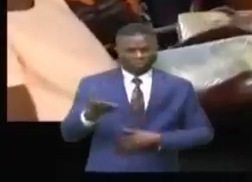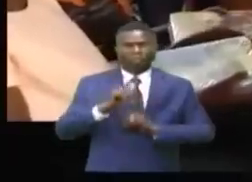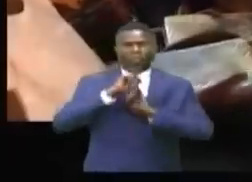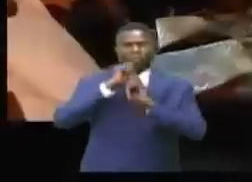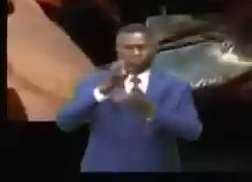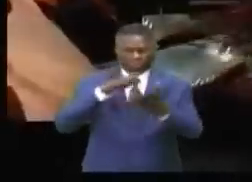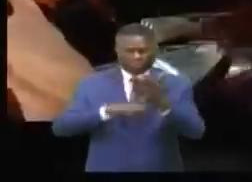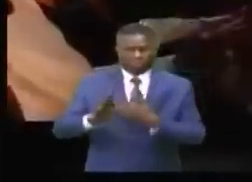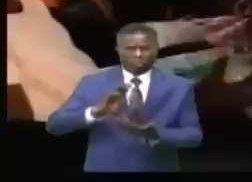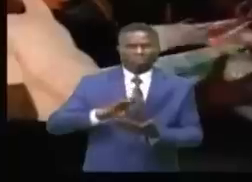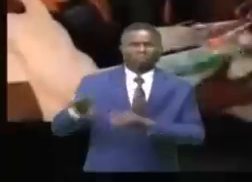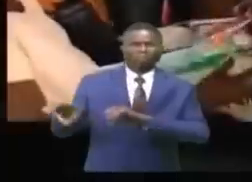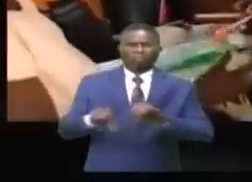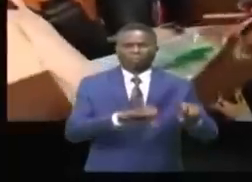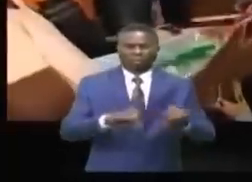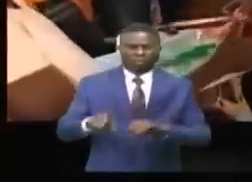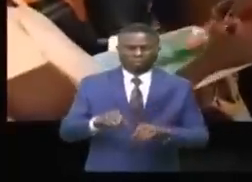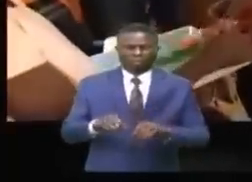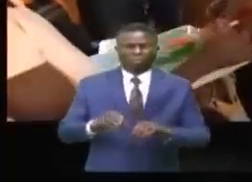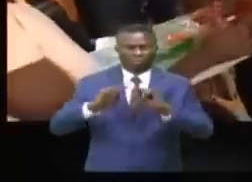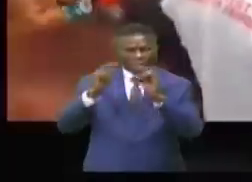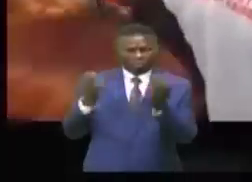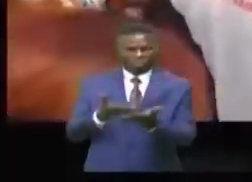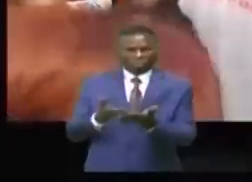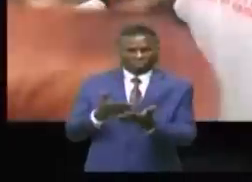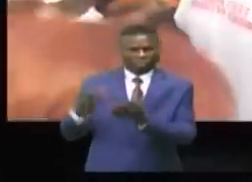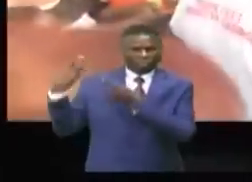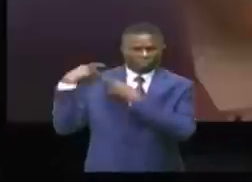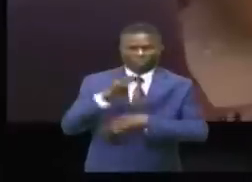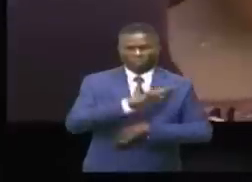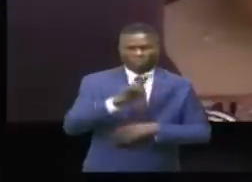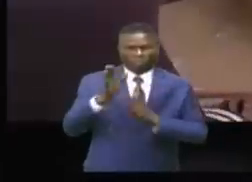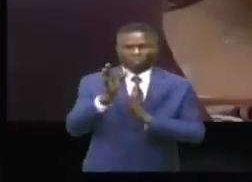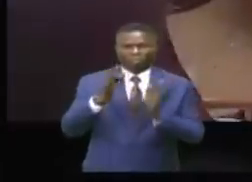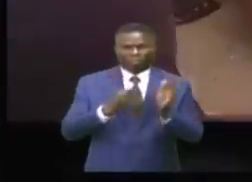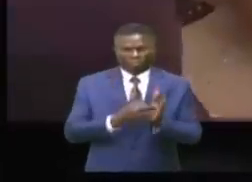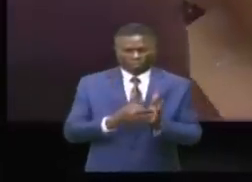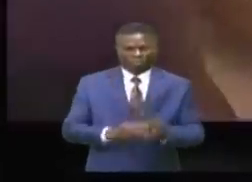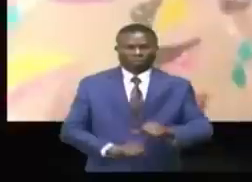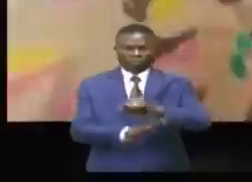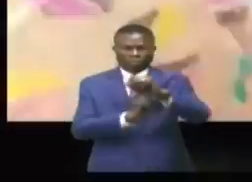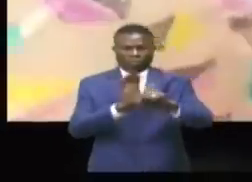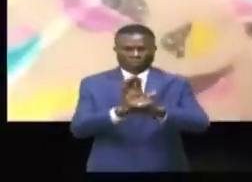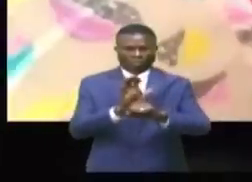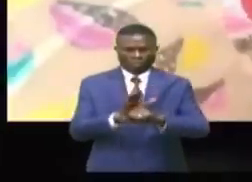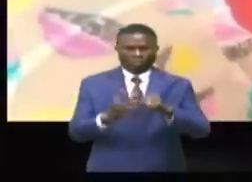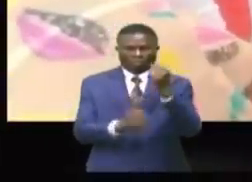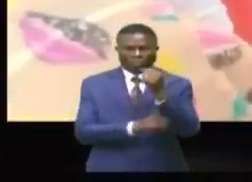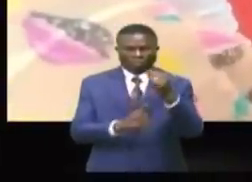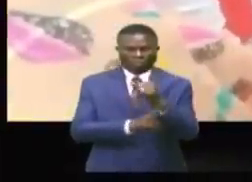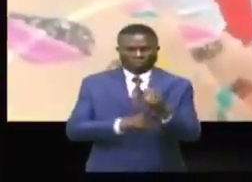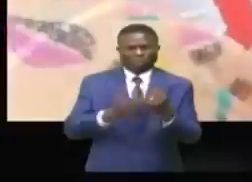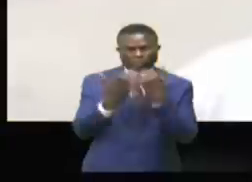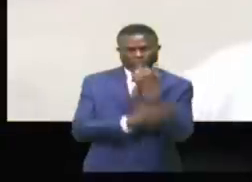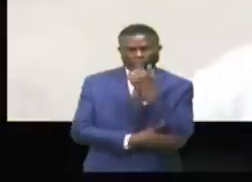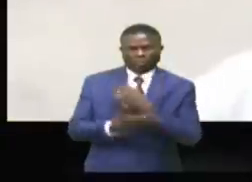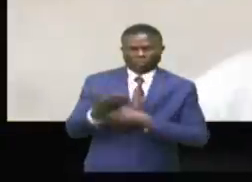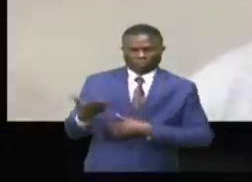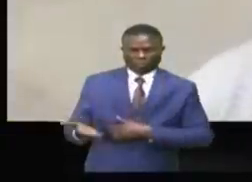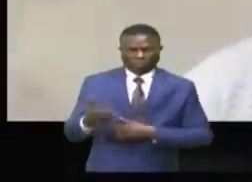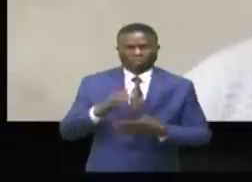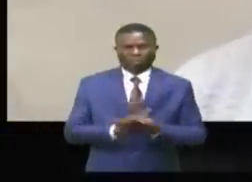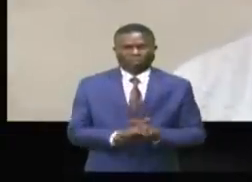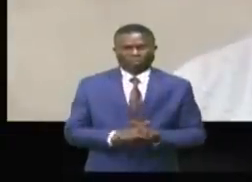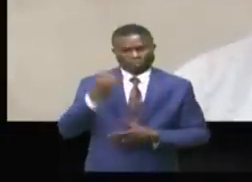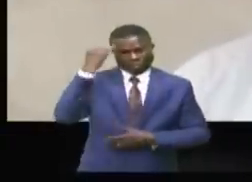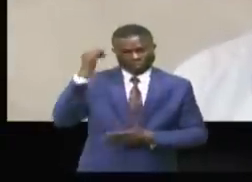entrent dans le cadre des activités de cette structure qui, depuis 2018, apporte son soutien aux personnes qui sont dans l'impossibilité. Dans le